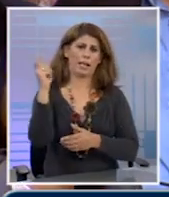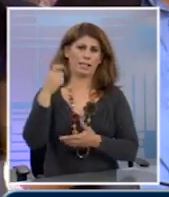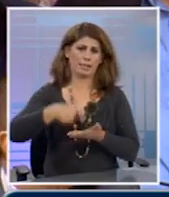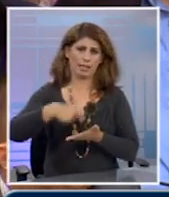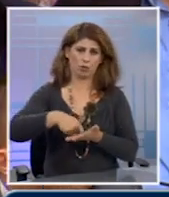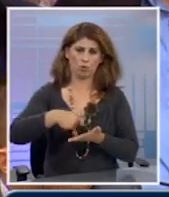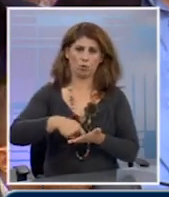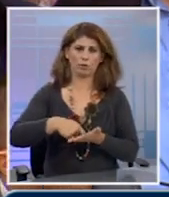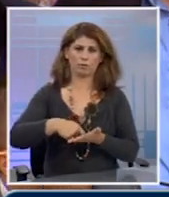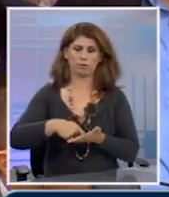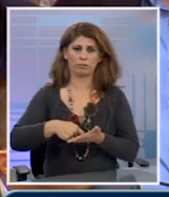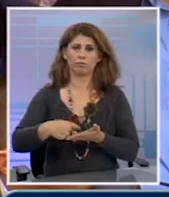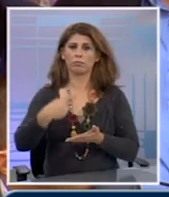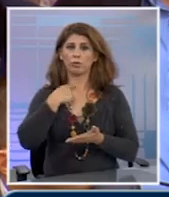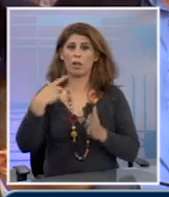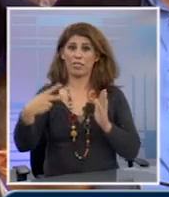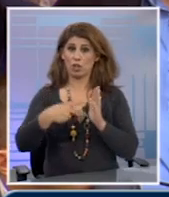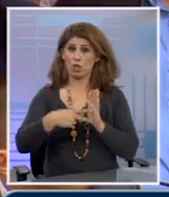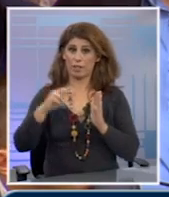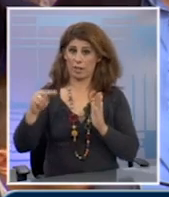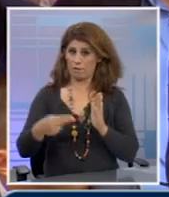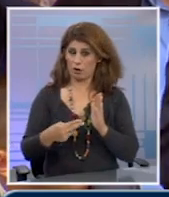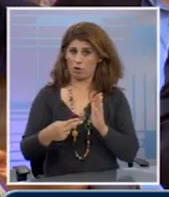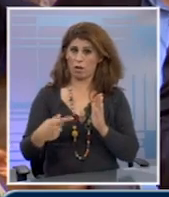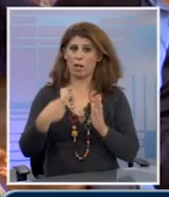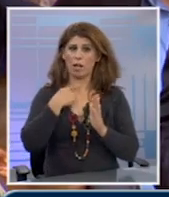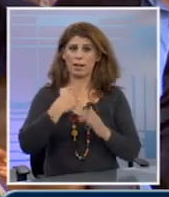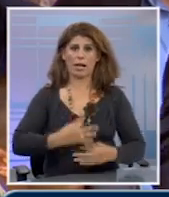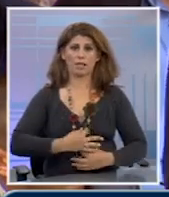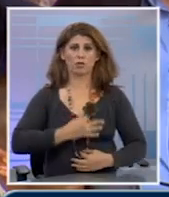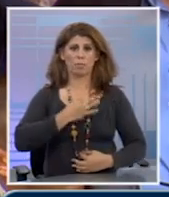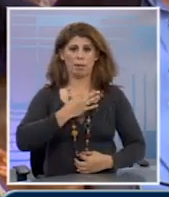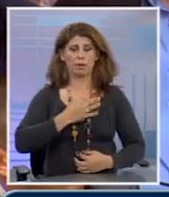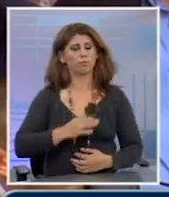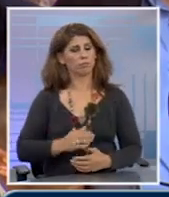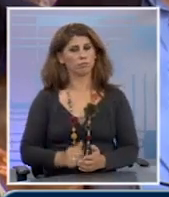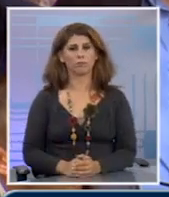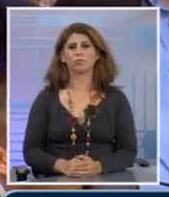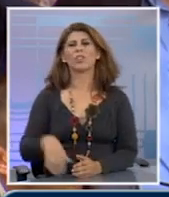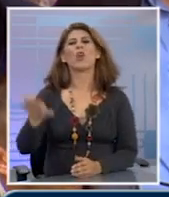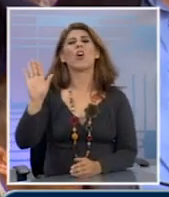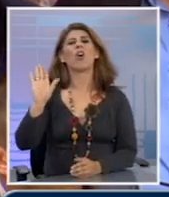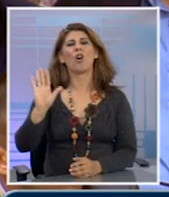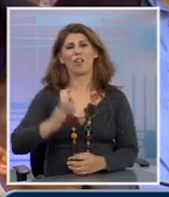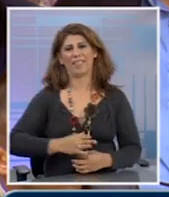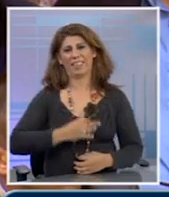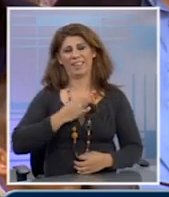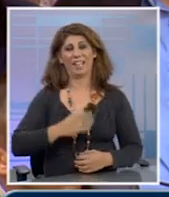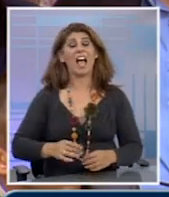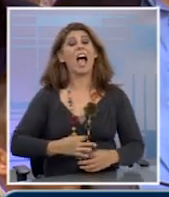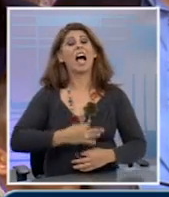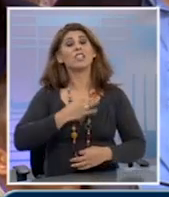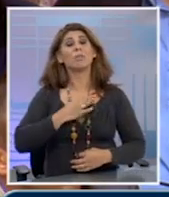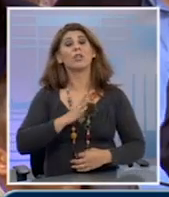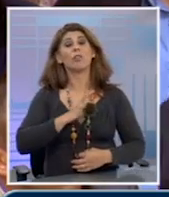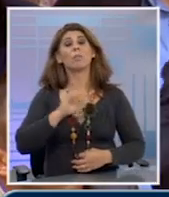ότι χάνοντας 2.000€ χάνει την αξιοπρέπεια του ε όχι κύριοι η αξιοπρέπεια